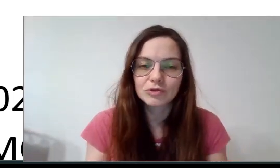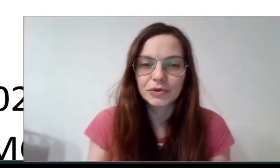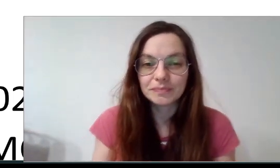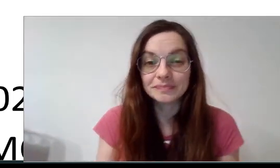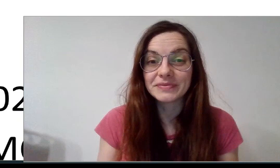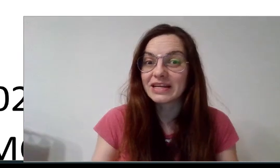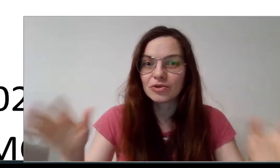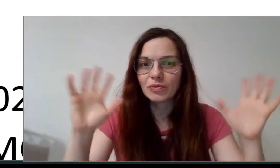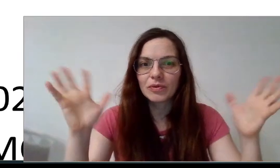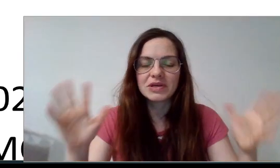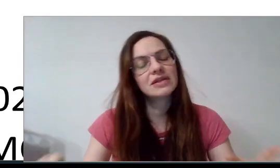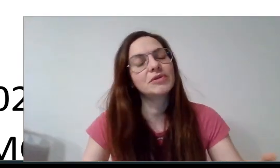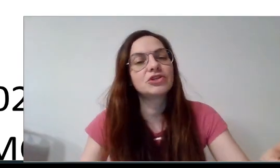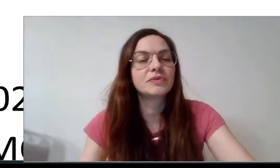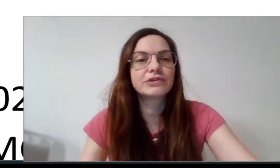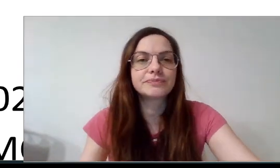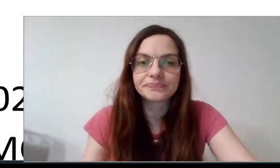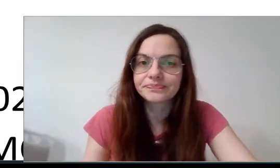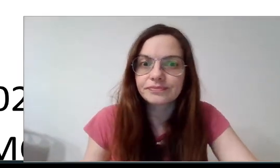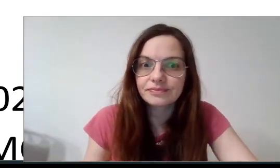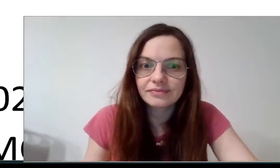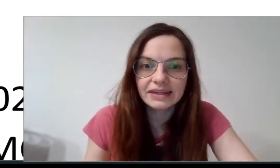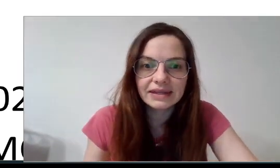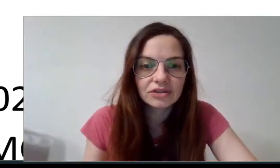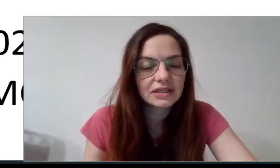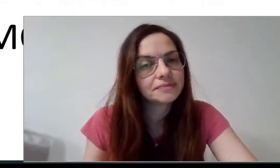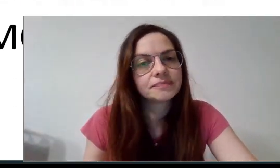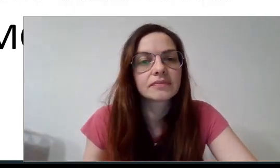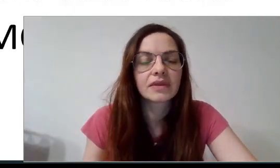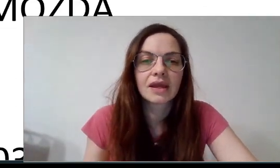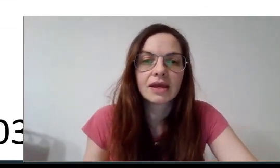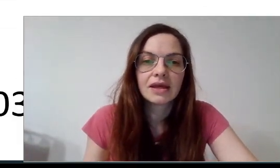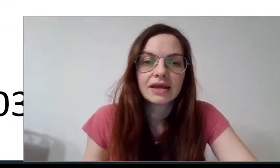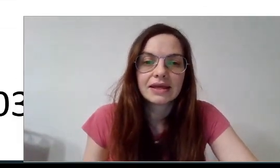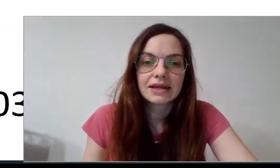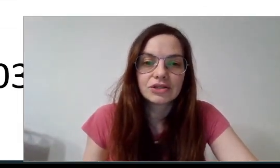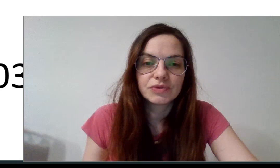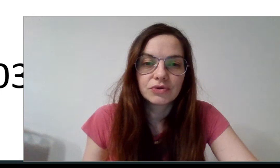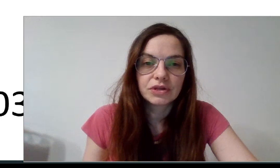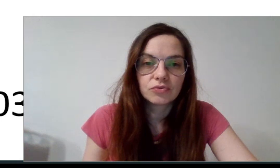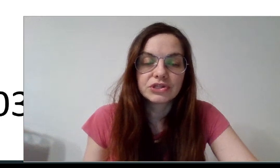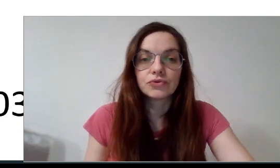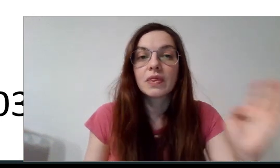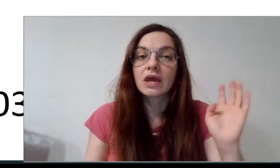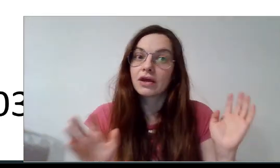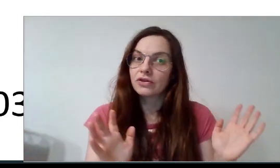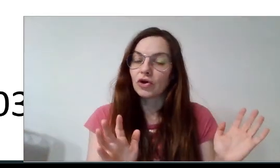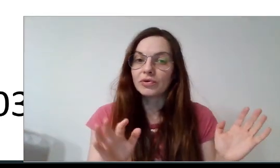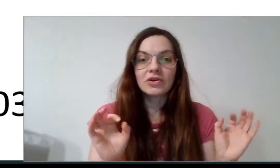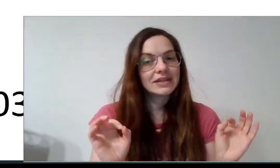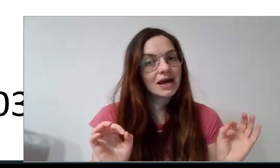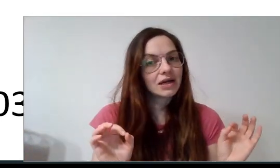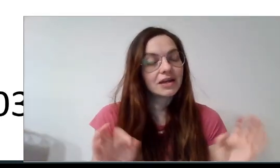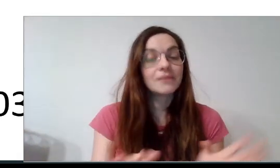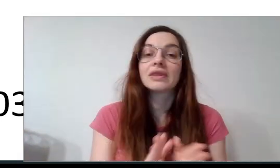Moram malo da usporim, stalno me opominjete da pričam brzo, nikako da nađem neku idealnu brzinu.